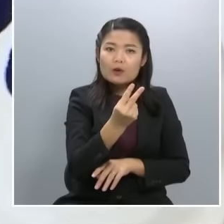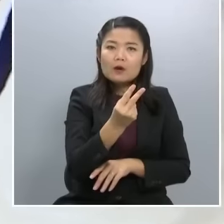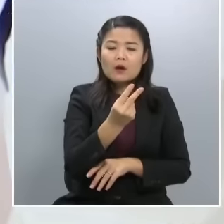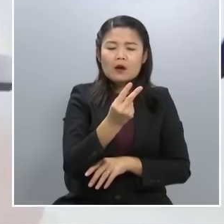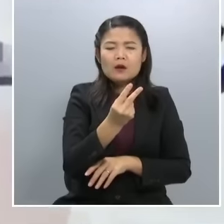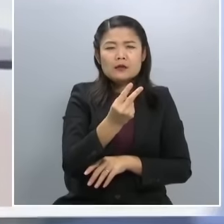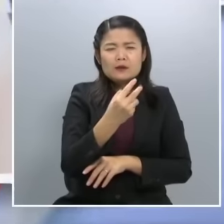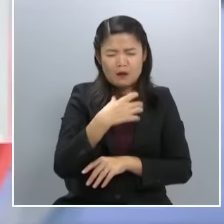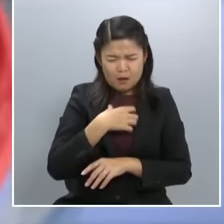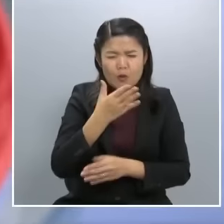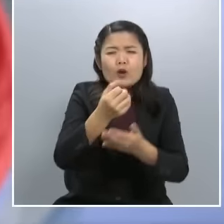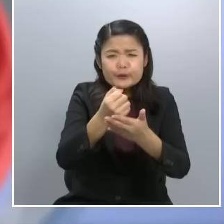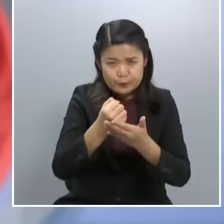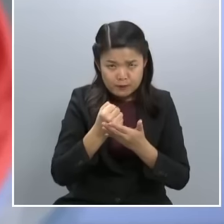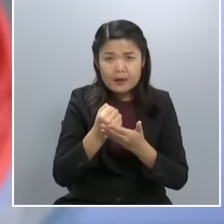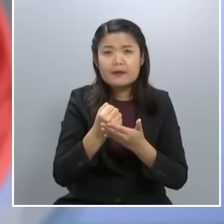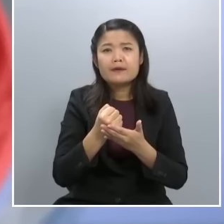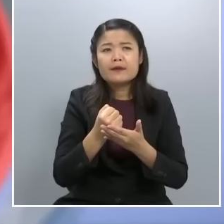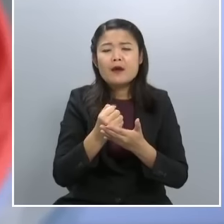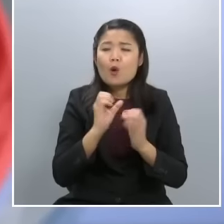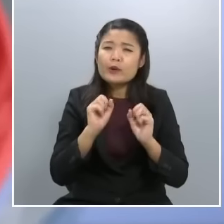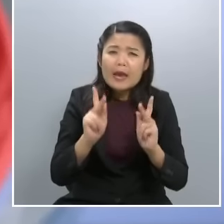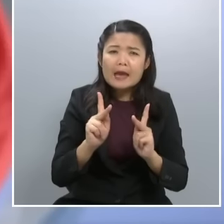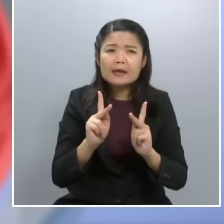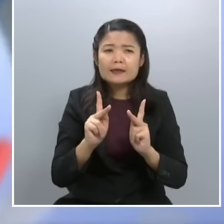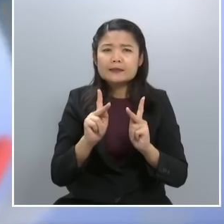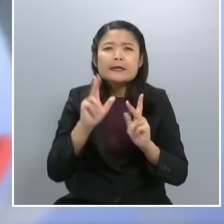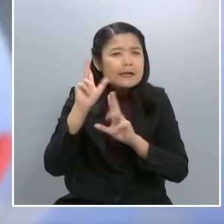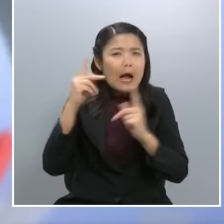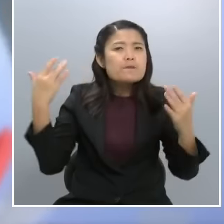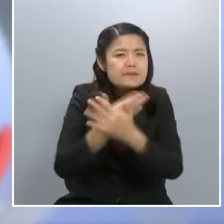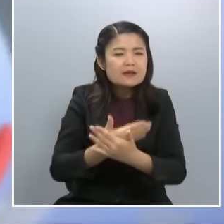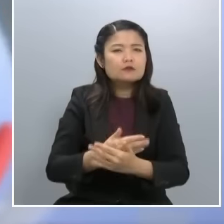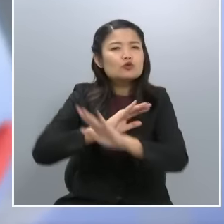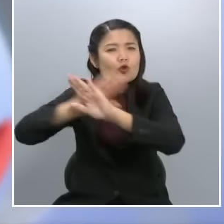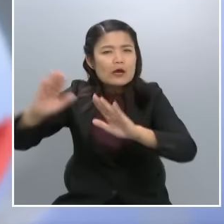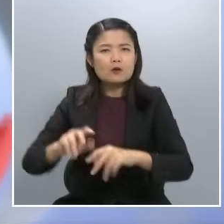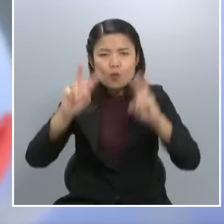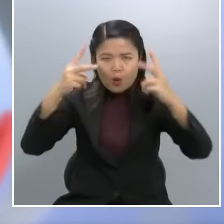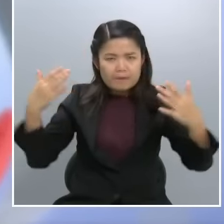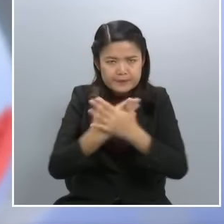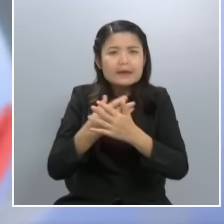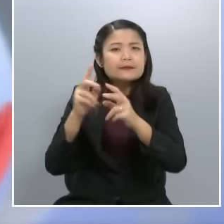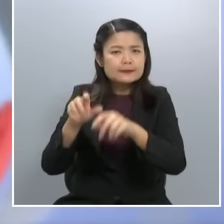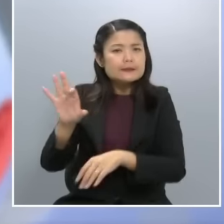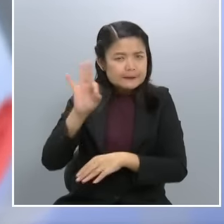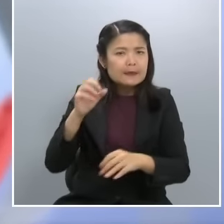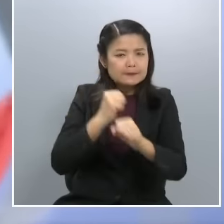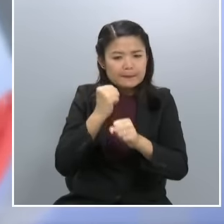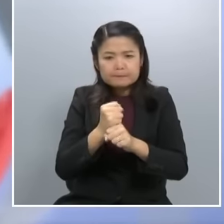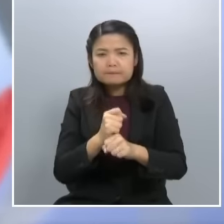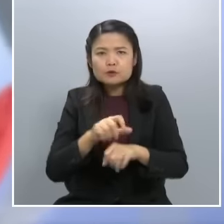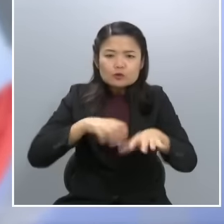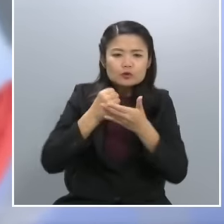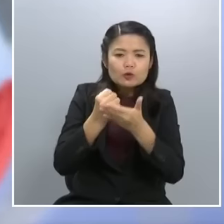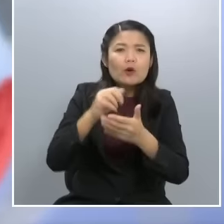ช่วยผมหน่อยได้มั้ยค่ะผมโอเคผมไม่ทำเรื่องอื่นผมจะทำเรื่องนี้ผมแนซเรื่องอื่นแล้วขอเรื่องนี้มาทำก่อนเนี่ยนะครับเพราะว่า